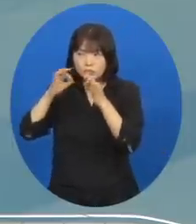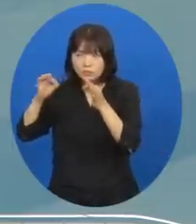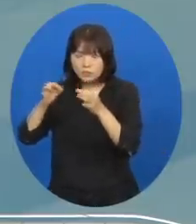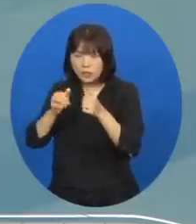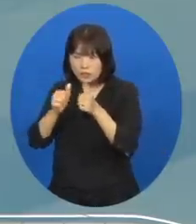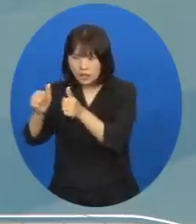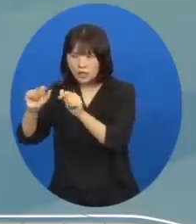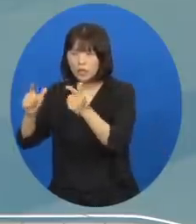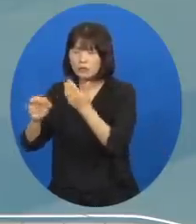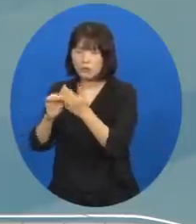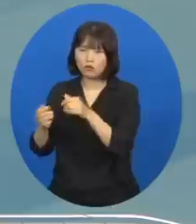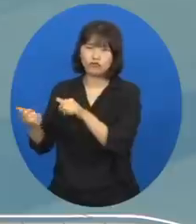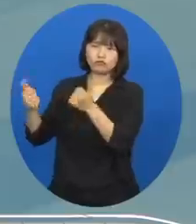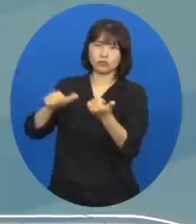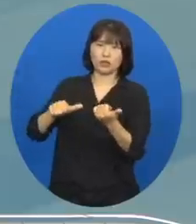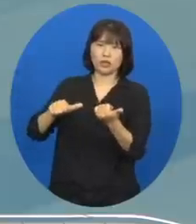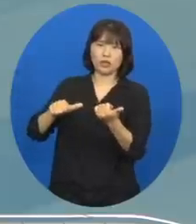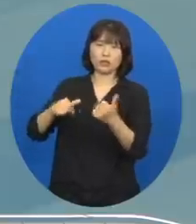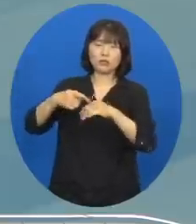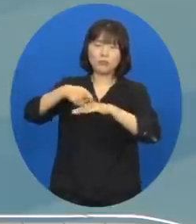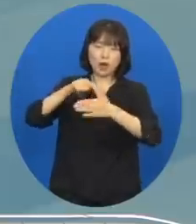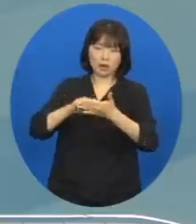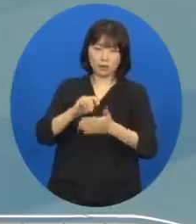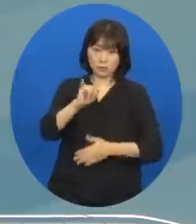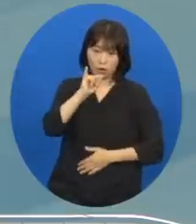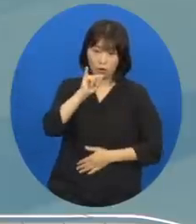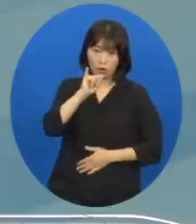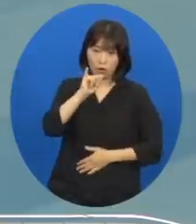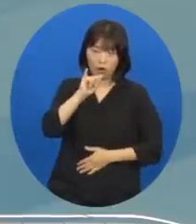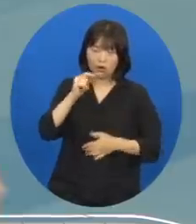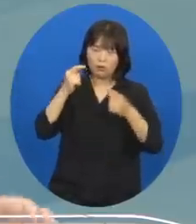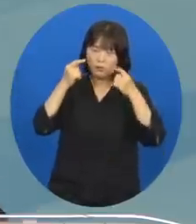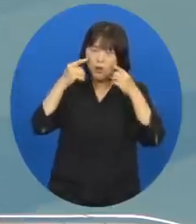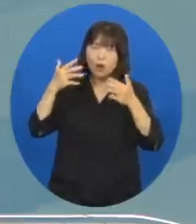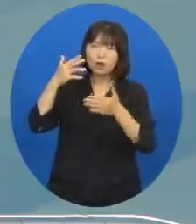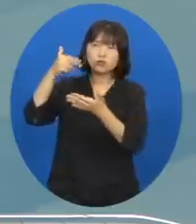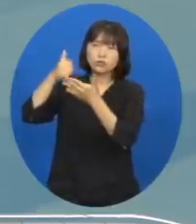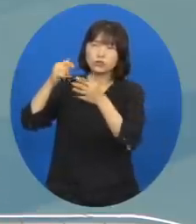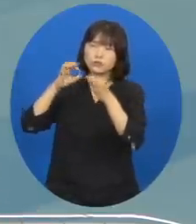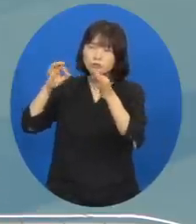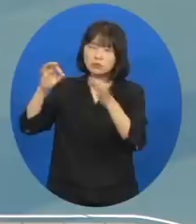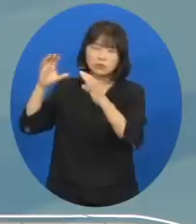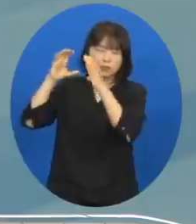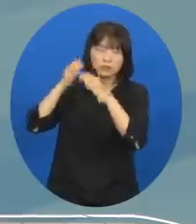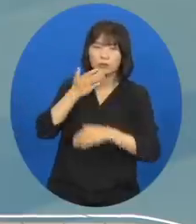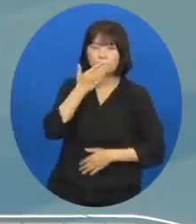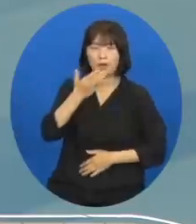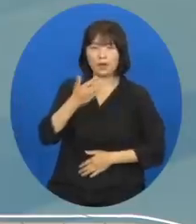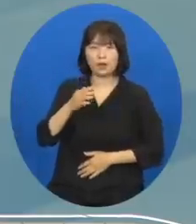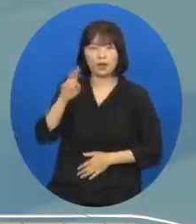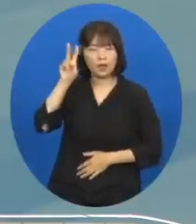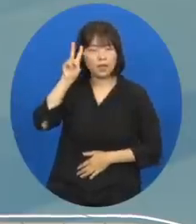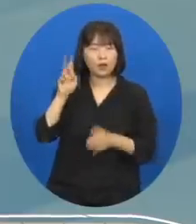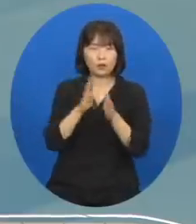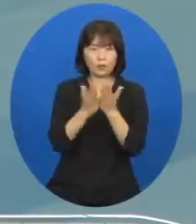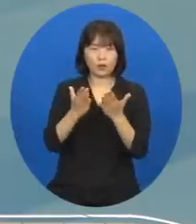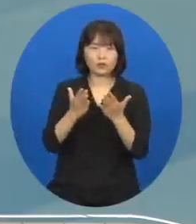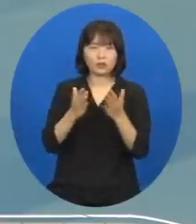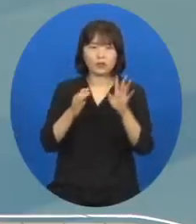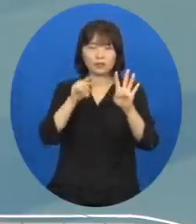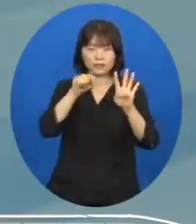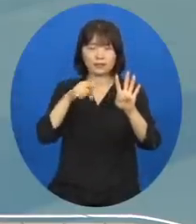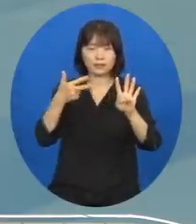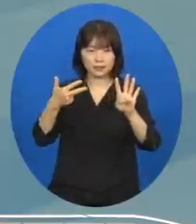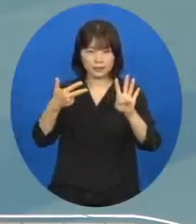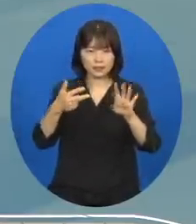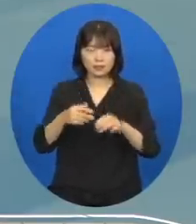죽는다. 이런 마음이 있어야 명확하게 들려요. 야고보서 4장 7절 8절에 보면